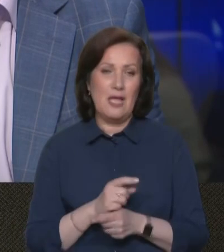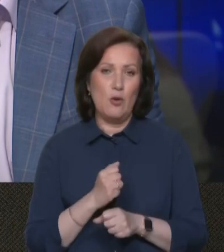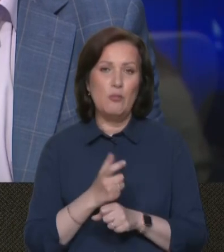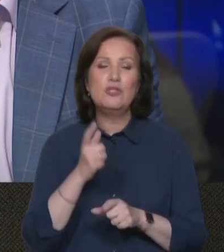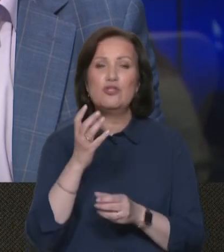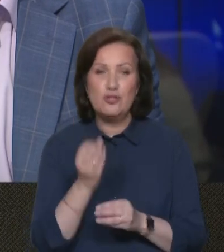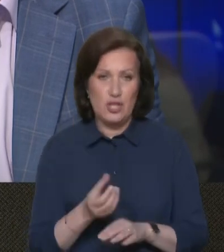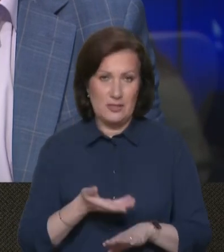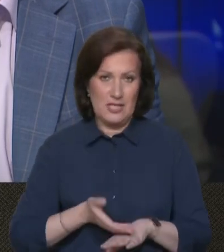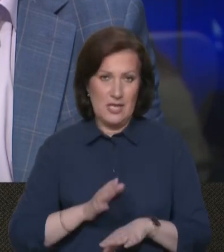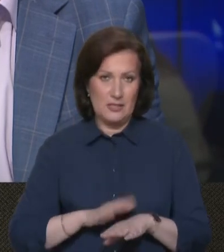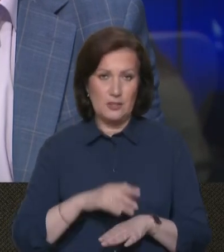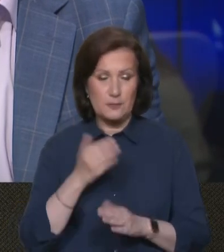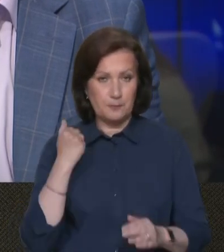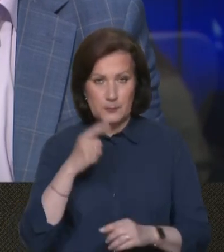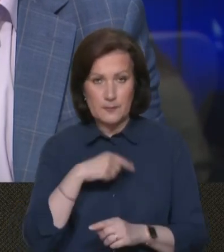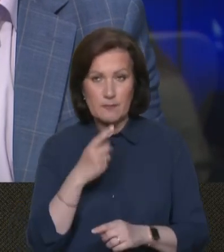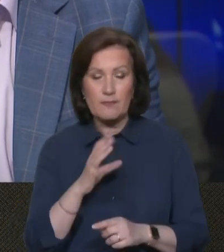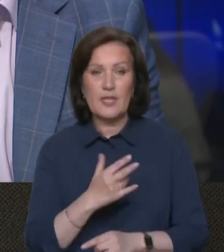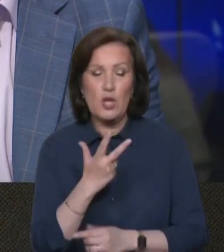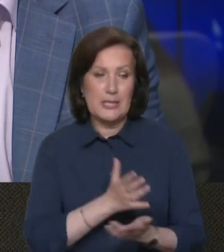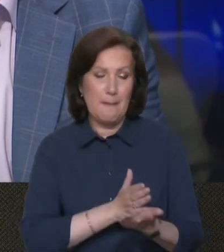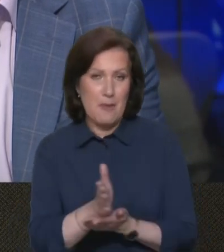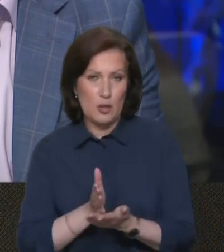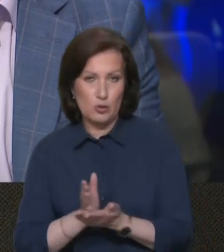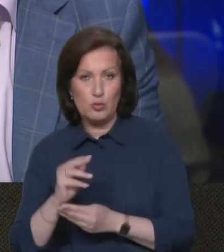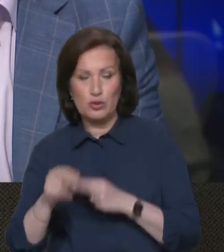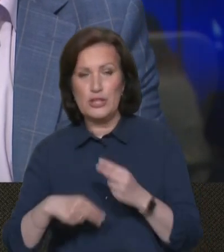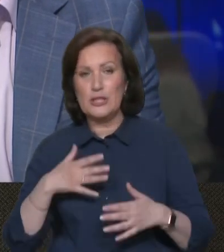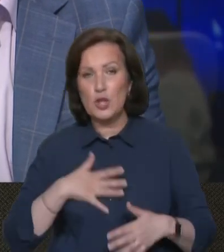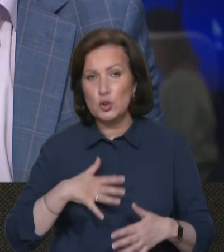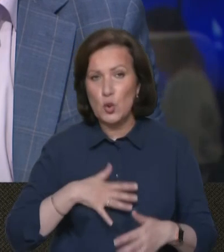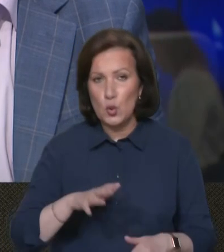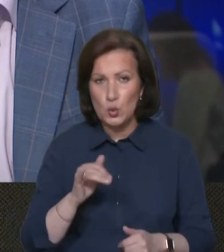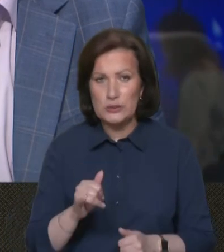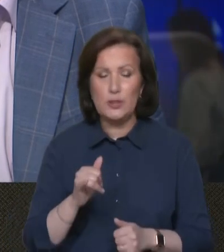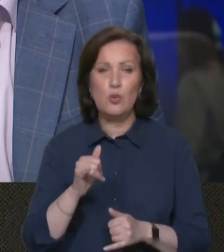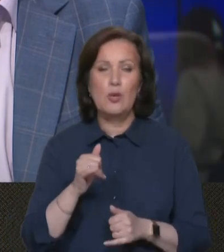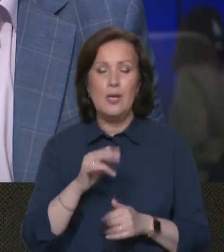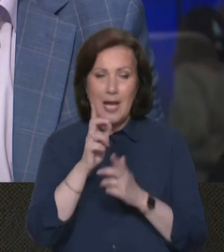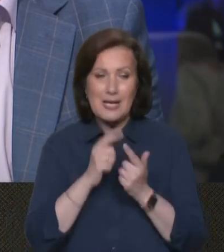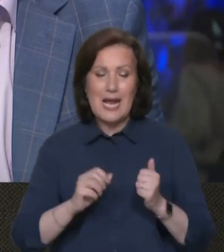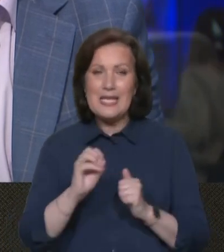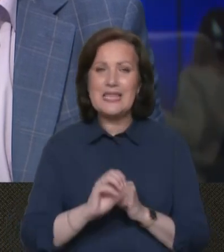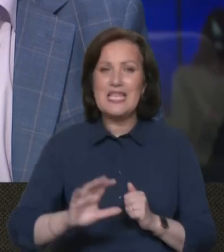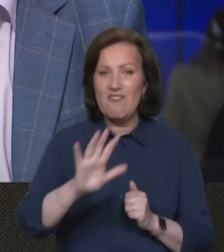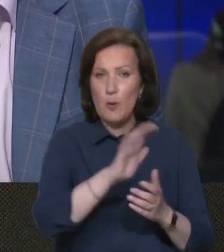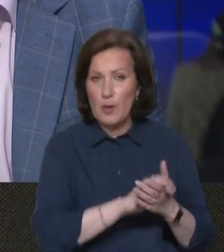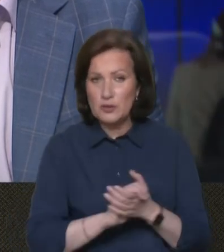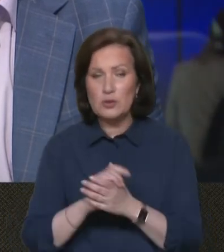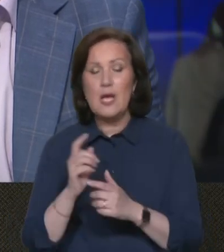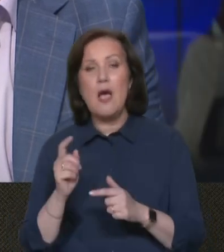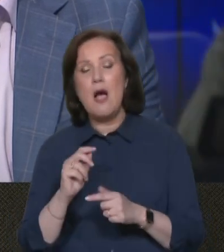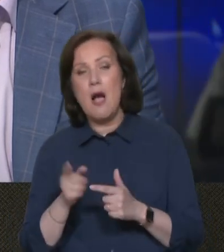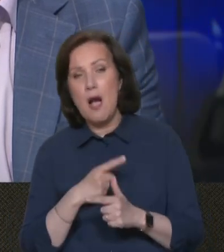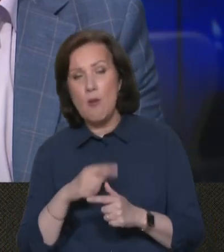складніше. Раніше ми говорили про те, що є три маршрути. Це через Грузію, це через країни Європейського Союзу, або через